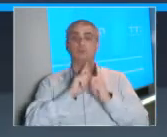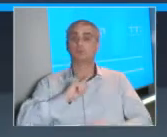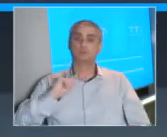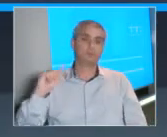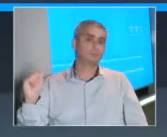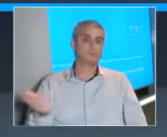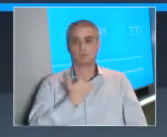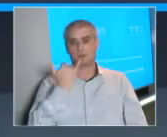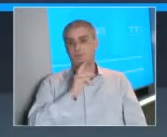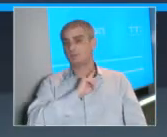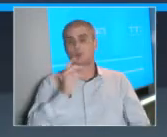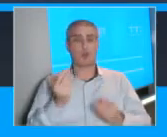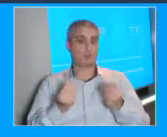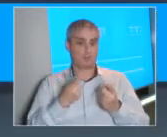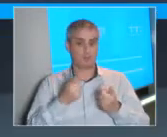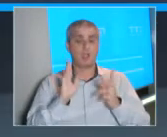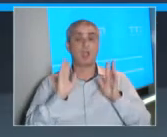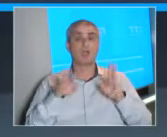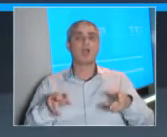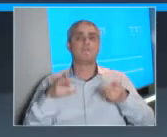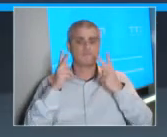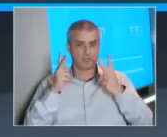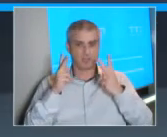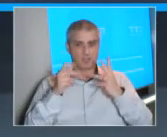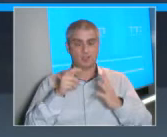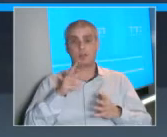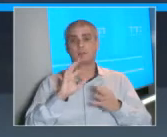בכל זמן, בכל מקום, מכל מכשיר, גם ובעיקר בפיד